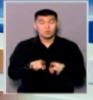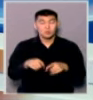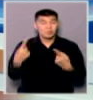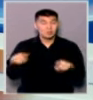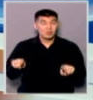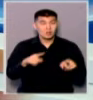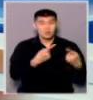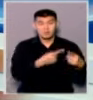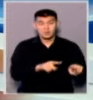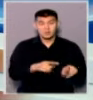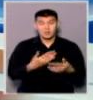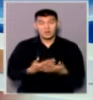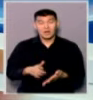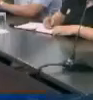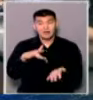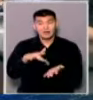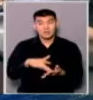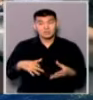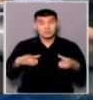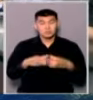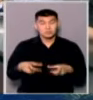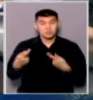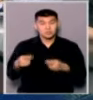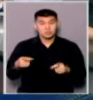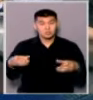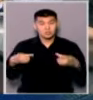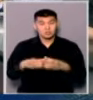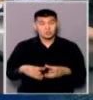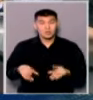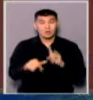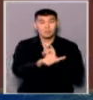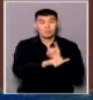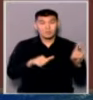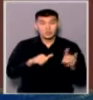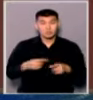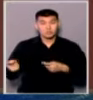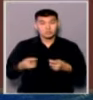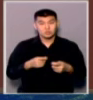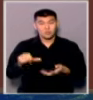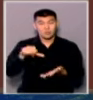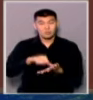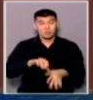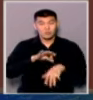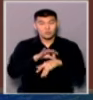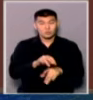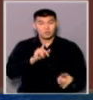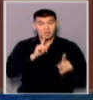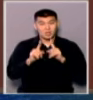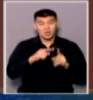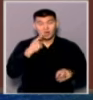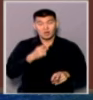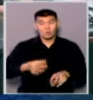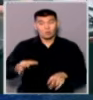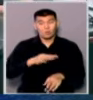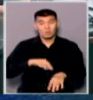бөлік болуы тиіс. Бұл туралы қала аумағындағы ішке сауда объектілері мен мал сою орындарының жетекшілерінің қатысуымен өткен жиында айтылды.